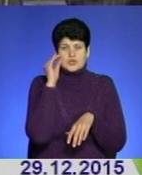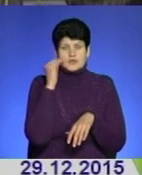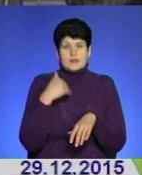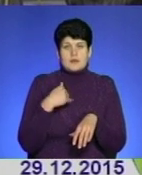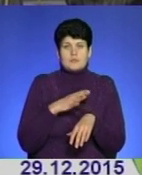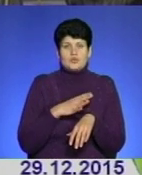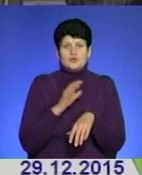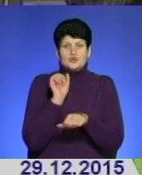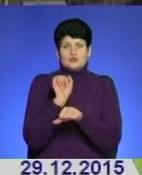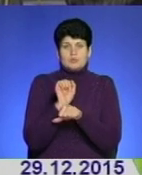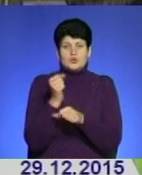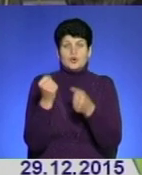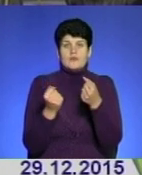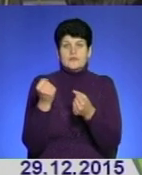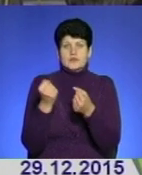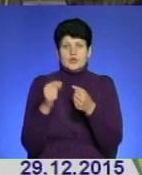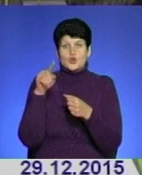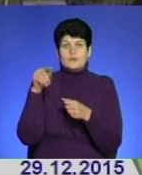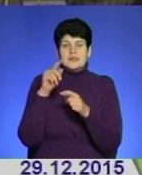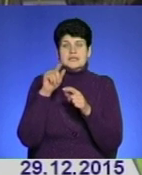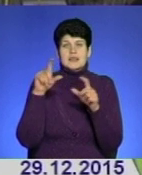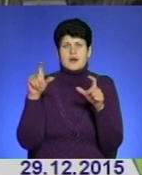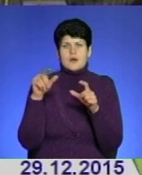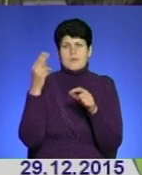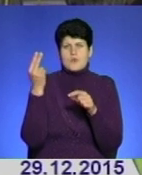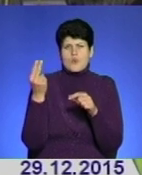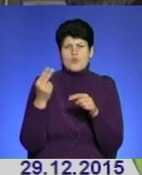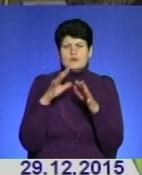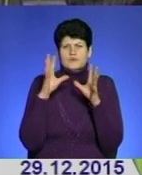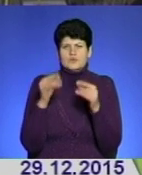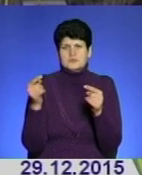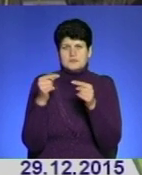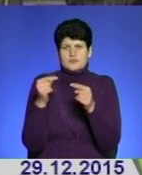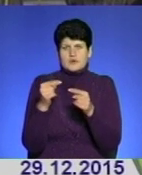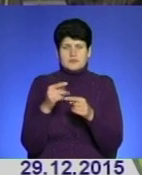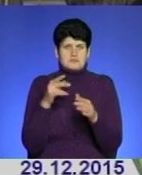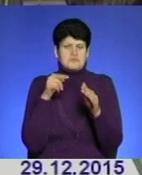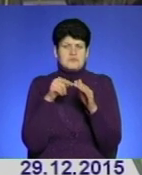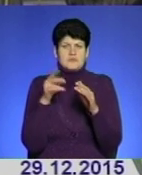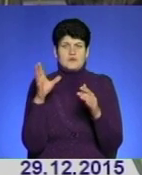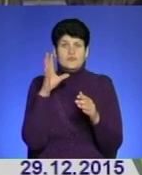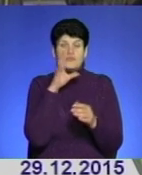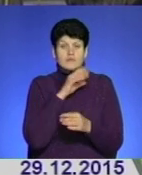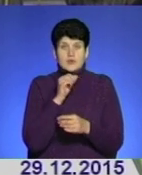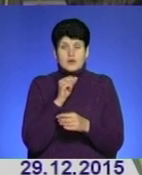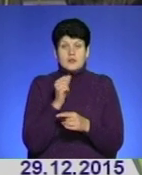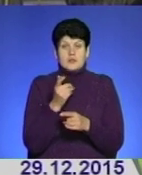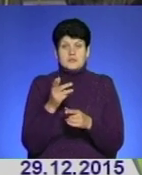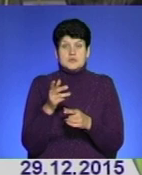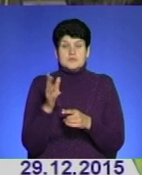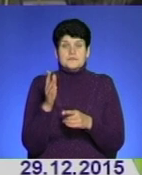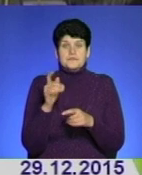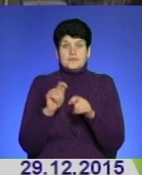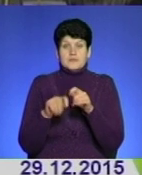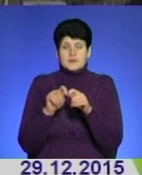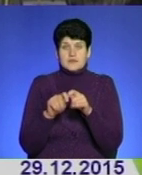зупинено автомобіль, номерний знак марка «Колір», який співпадав і числився в угоні. Під час зупинки даного транспортного засобу